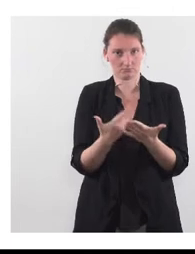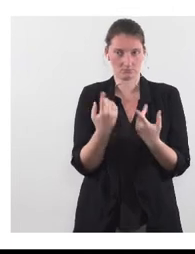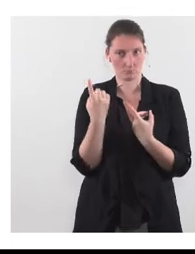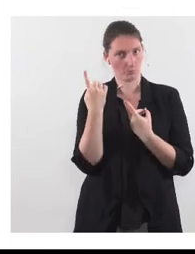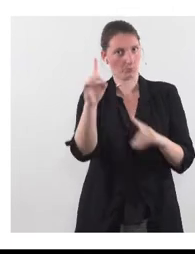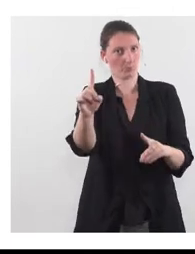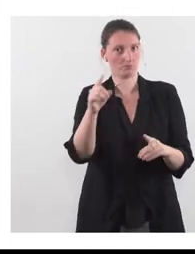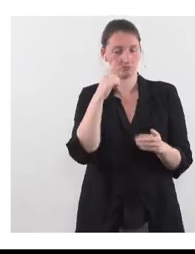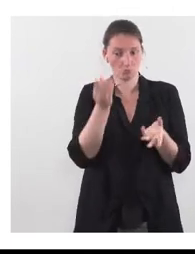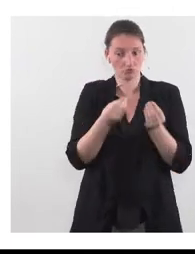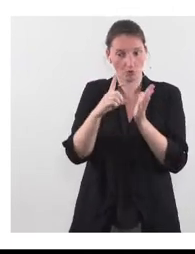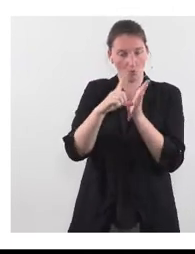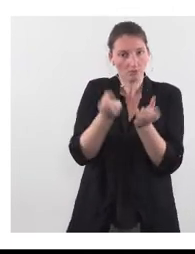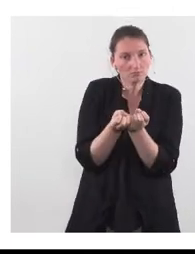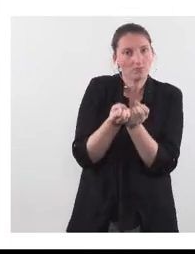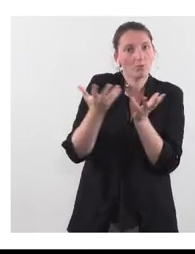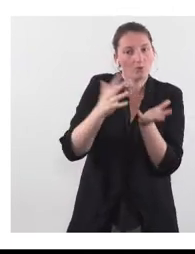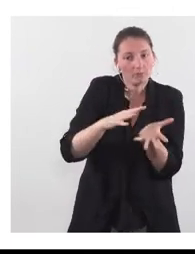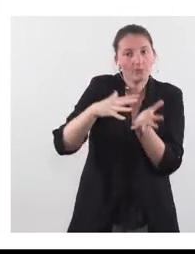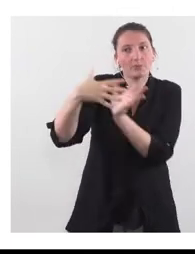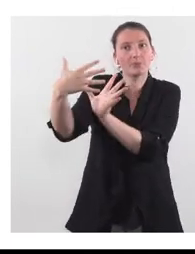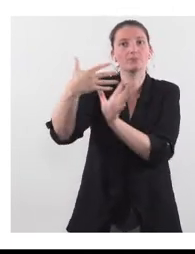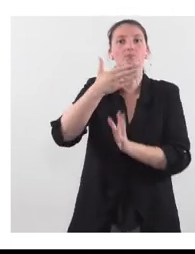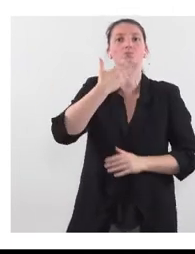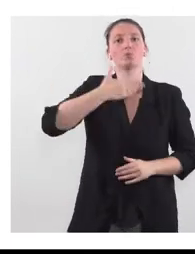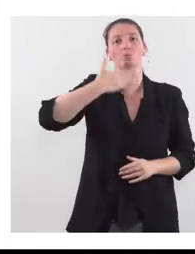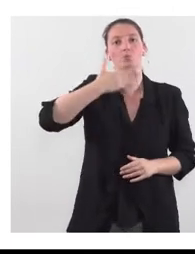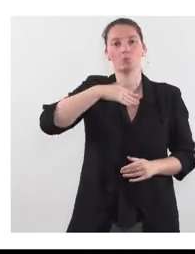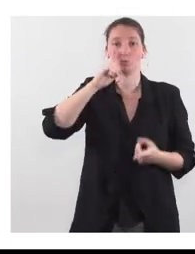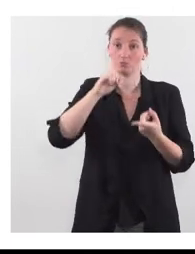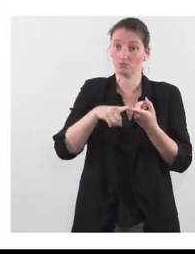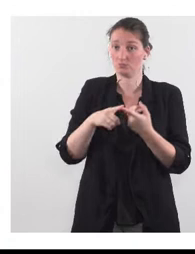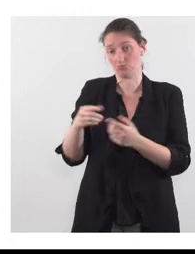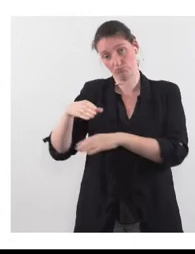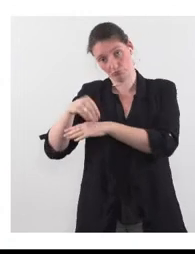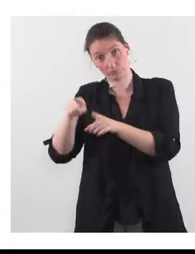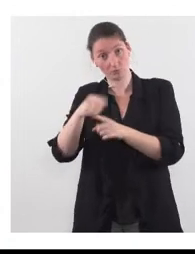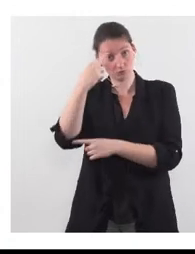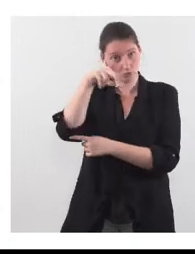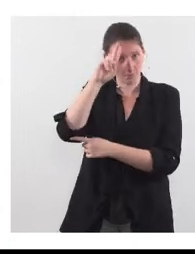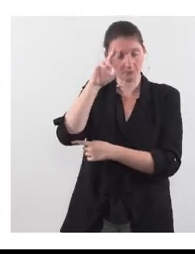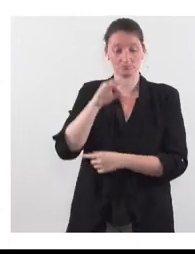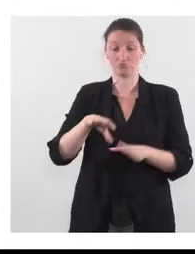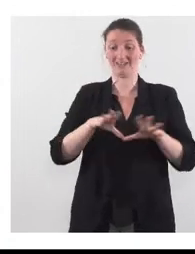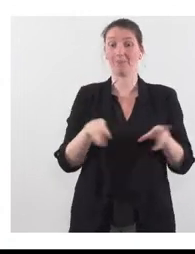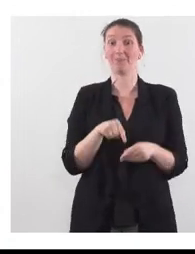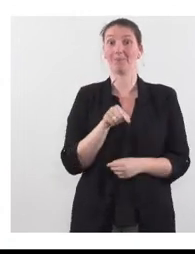pour le développement des lois contre la discrimination en Suède et en Europe. L'équipe des contentieux